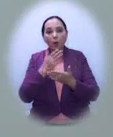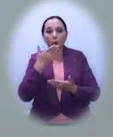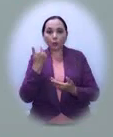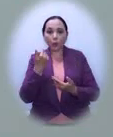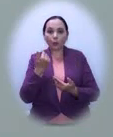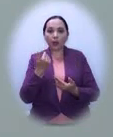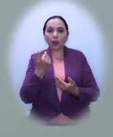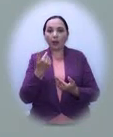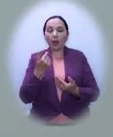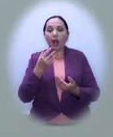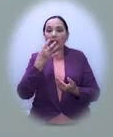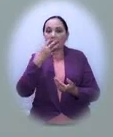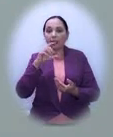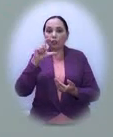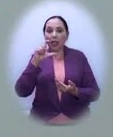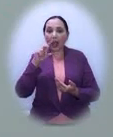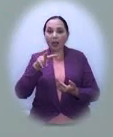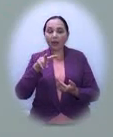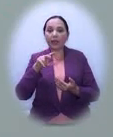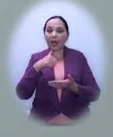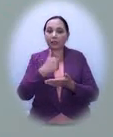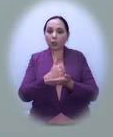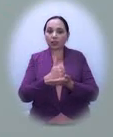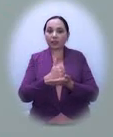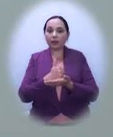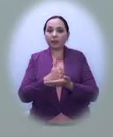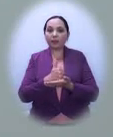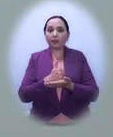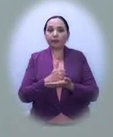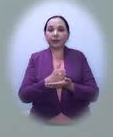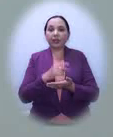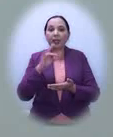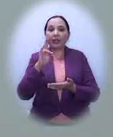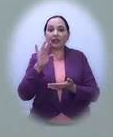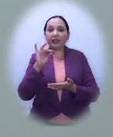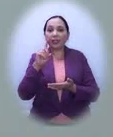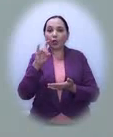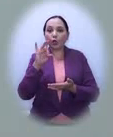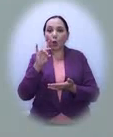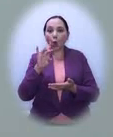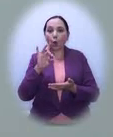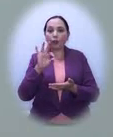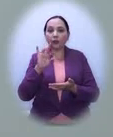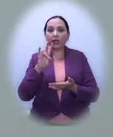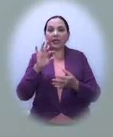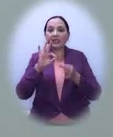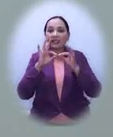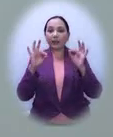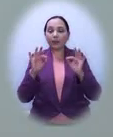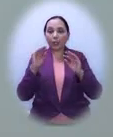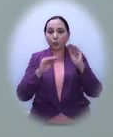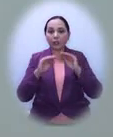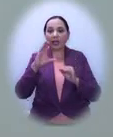yo'qmi? Qizdirish elementi asosan nixron simdan tuzilgan bo'lib,